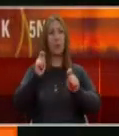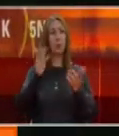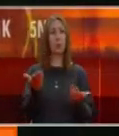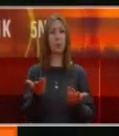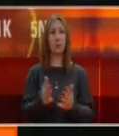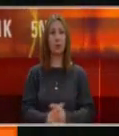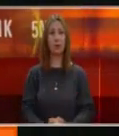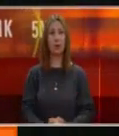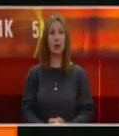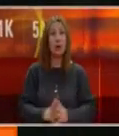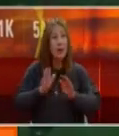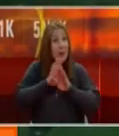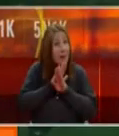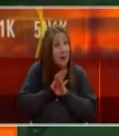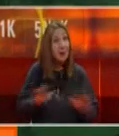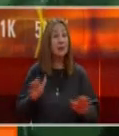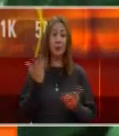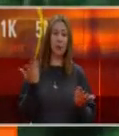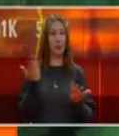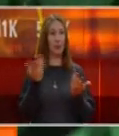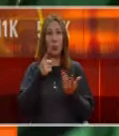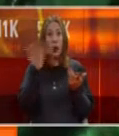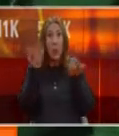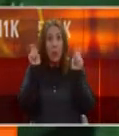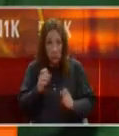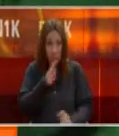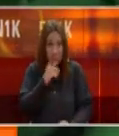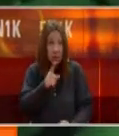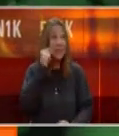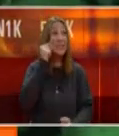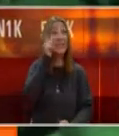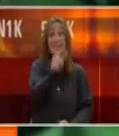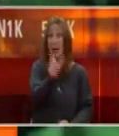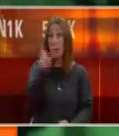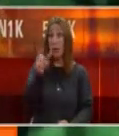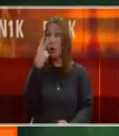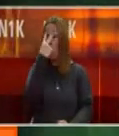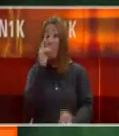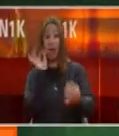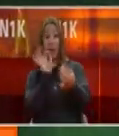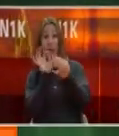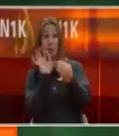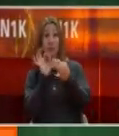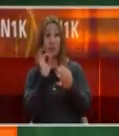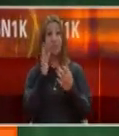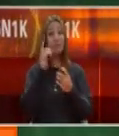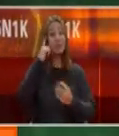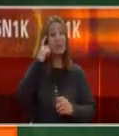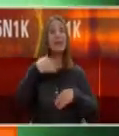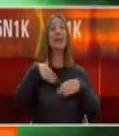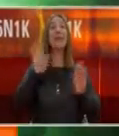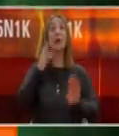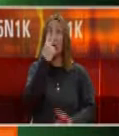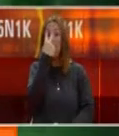yani, değil mi? Hani kesinlikle yani bu tabii niye bunları yapıyoruz biliyor musunuz? İnsanları görme engellerle empati kurmak için değil kuşkusuz.